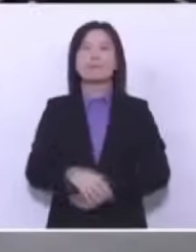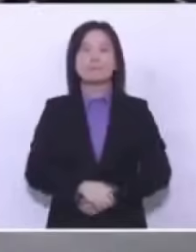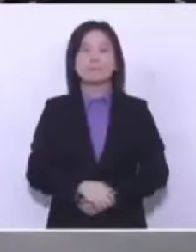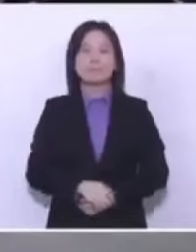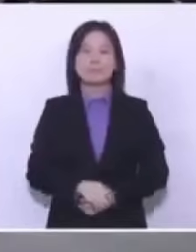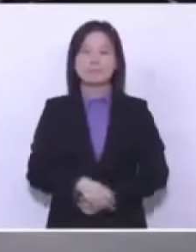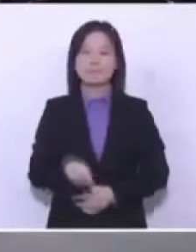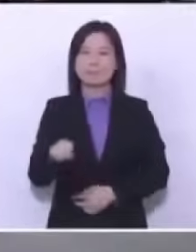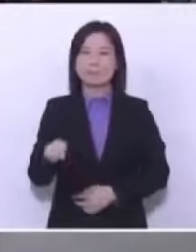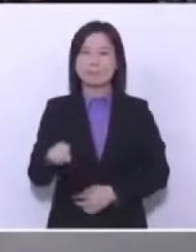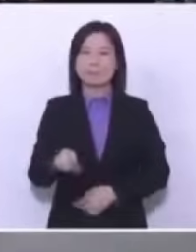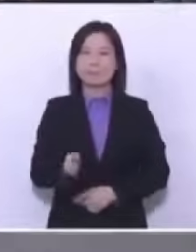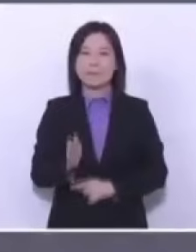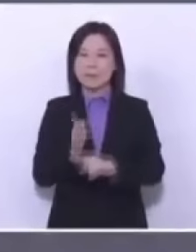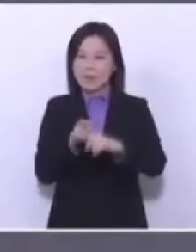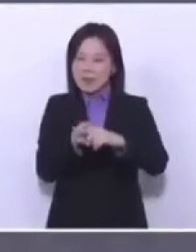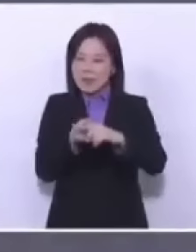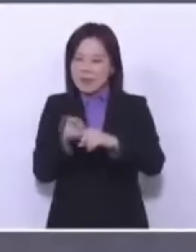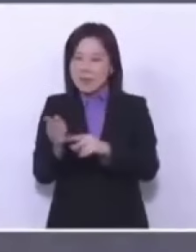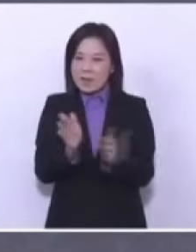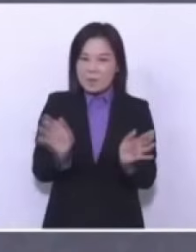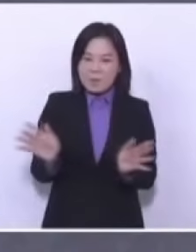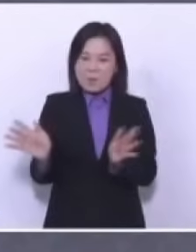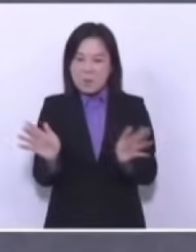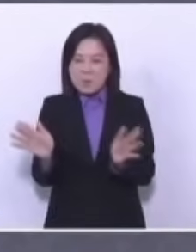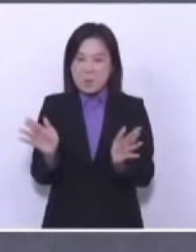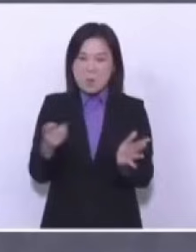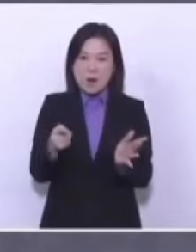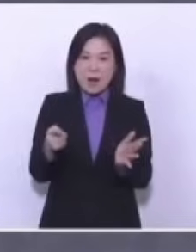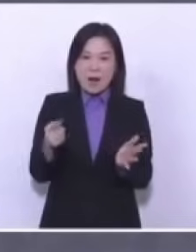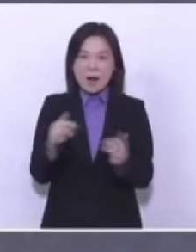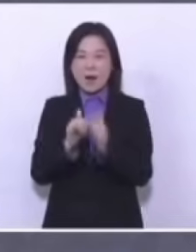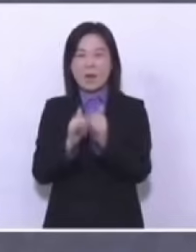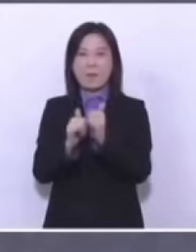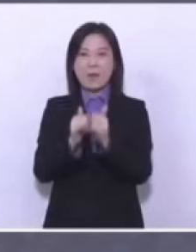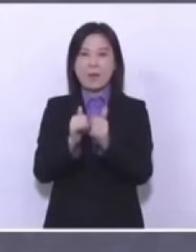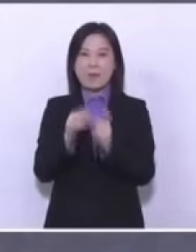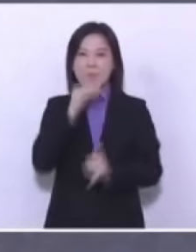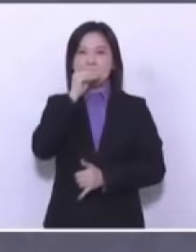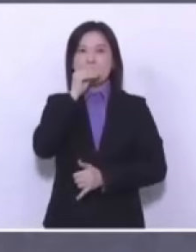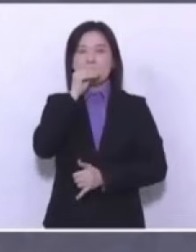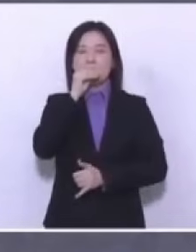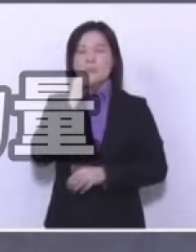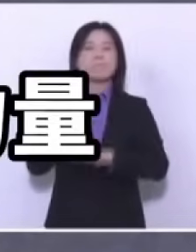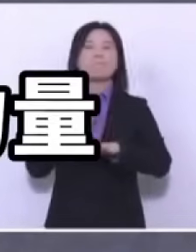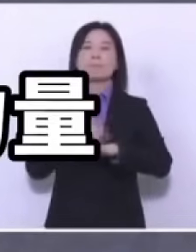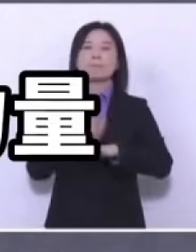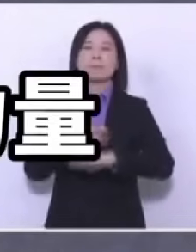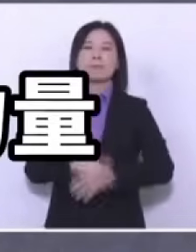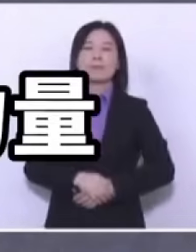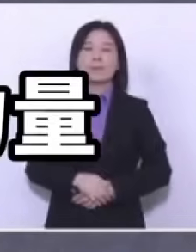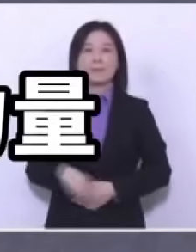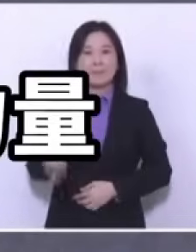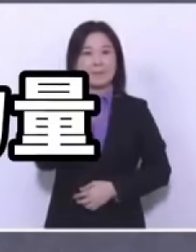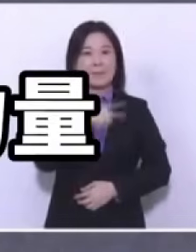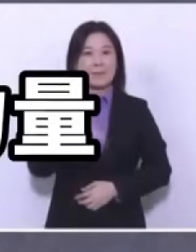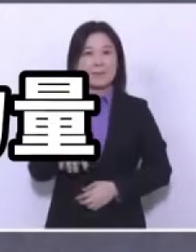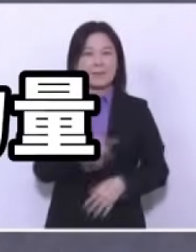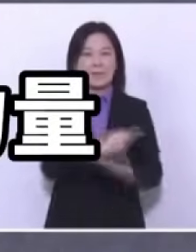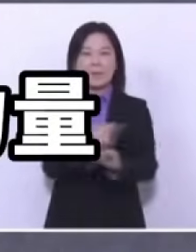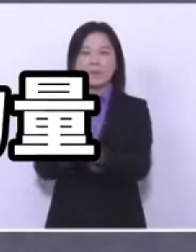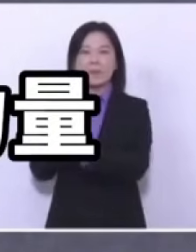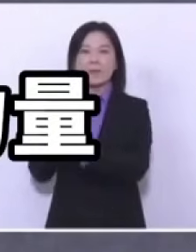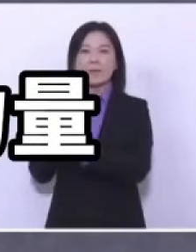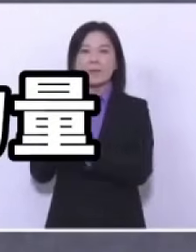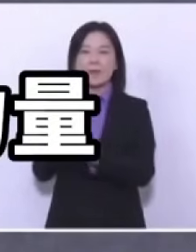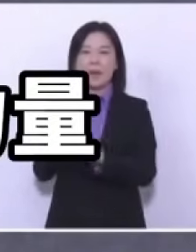中间选民与理性选民也不再是所谓的沉默的大众，各位已经形成一